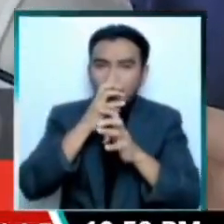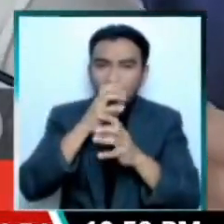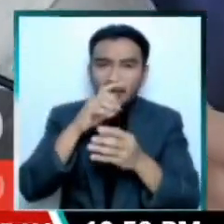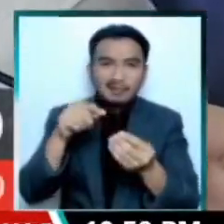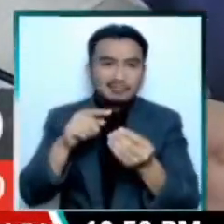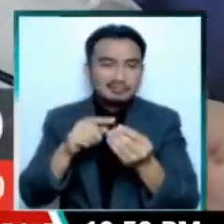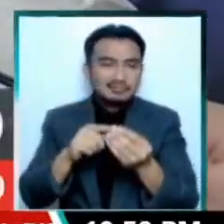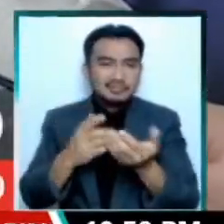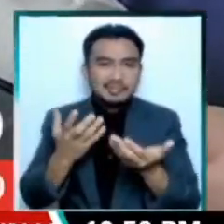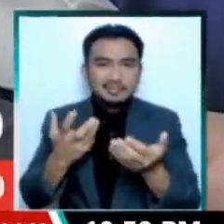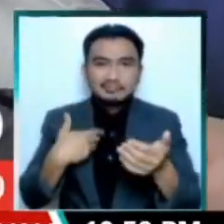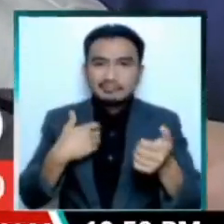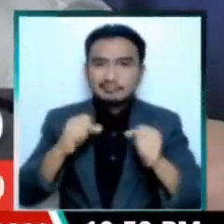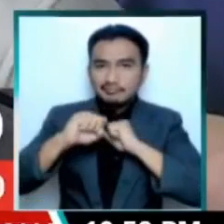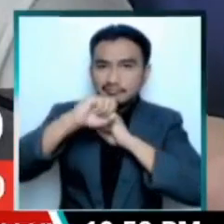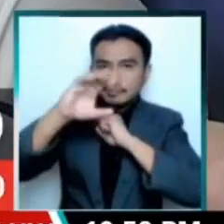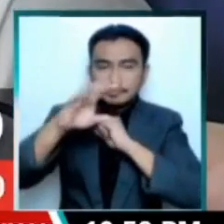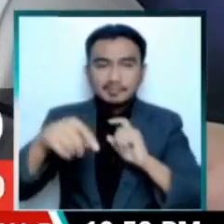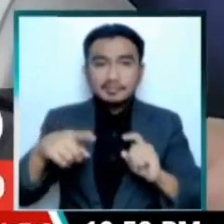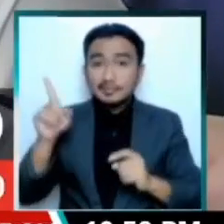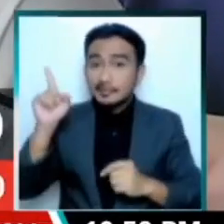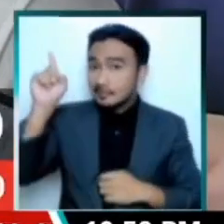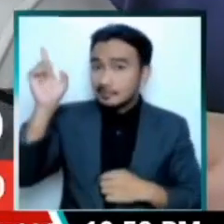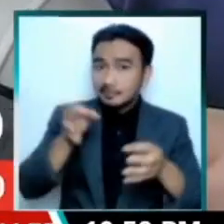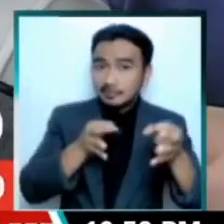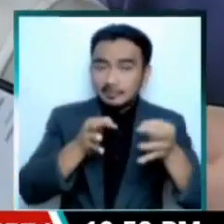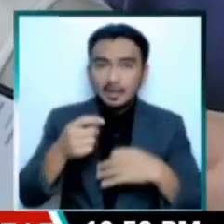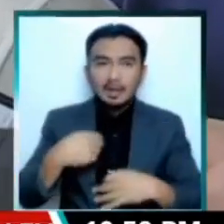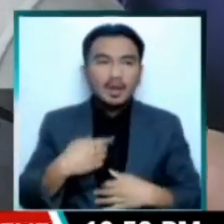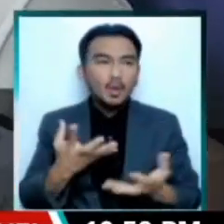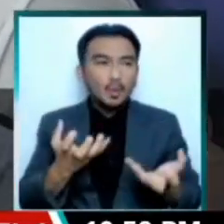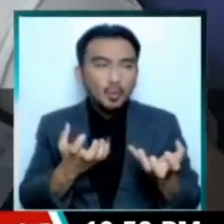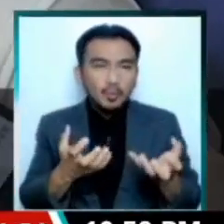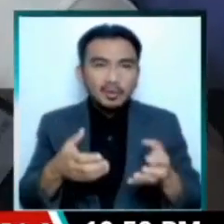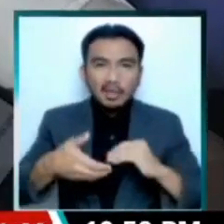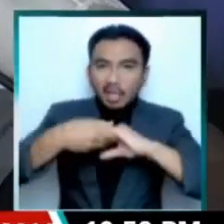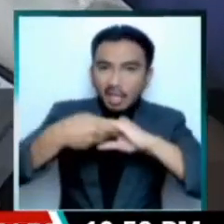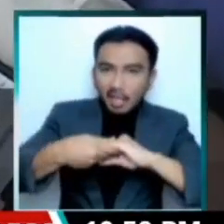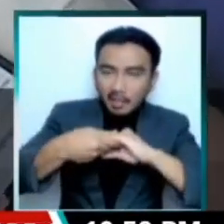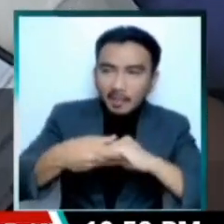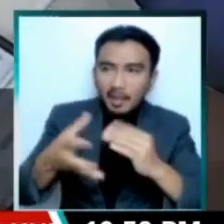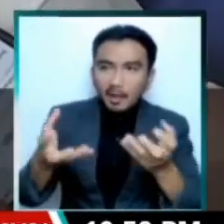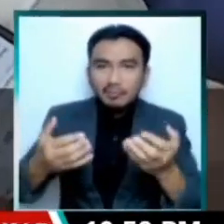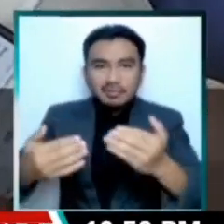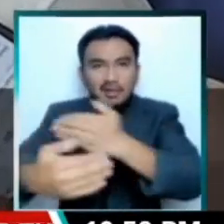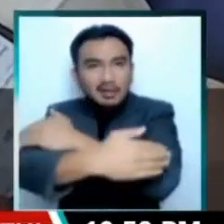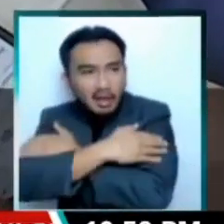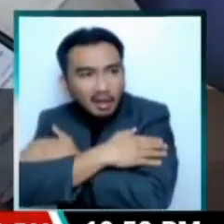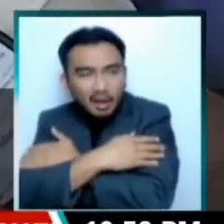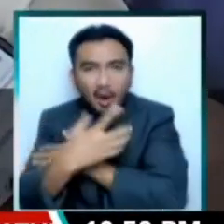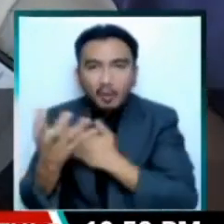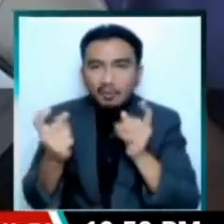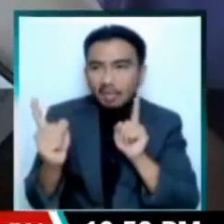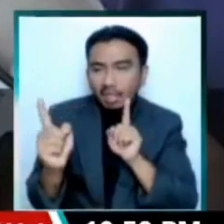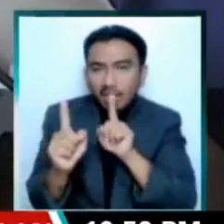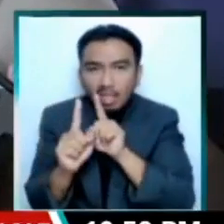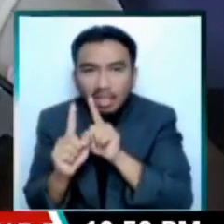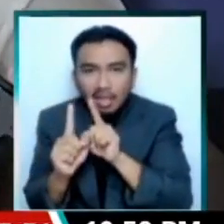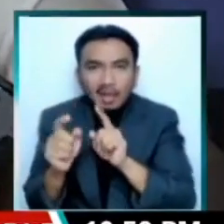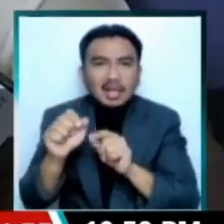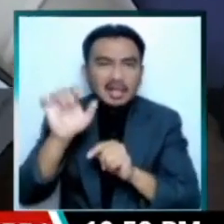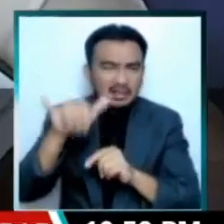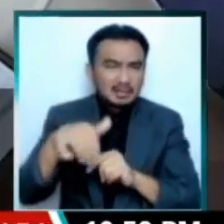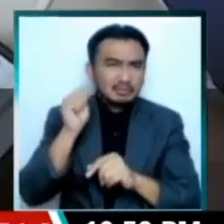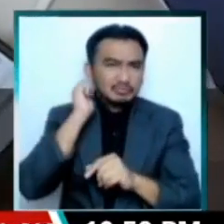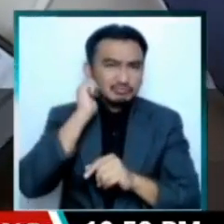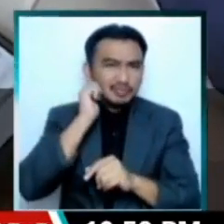tao. Gusto ko mayakap sila. Gusto ko maramdaman nila ako. Gusto ko malapit ako sa kanila. It's always like that. And